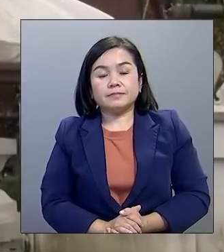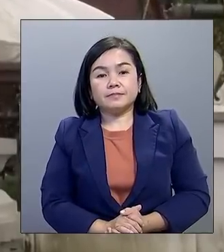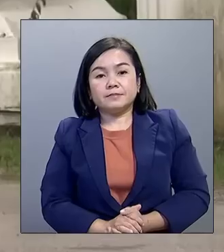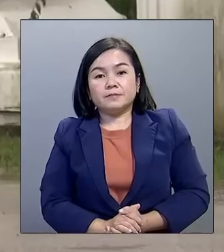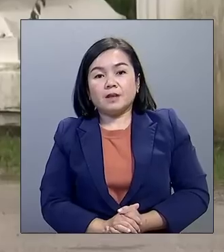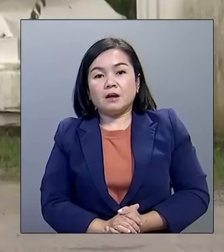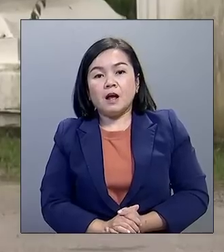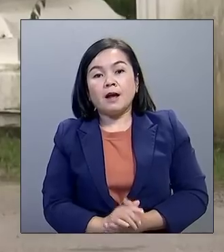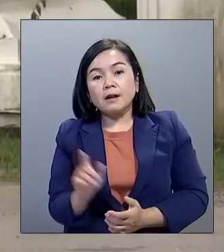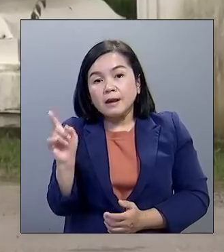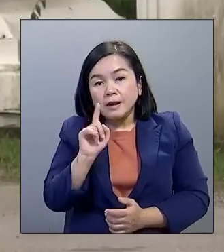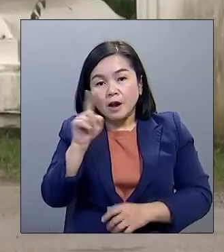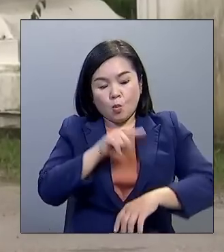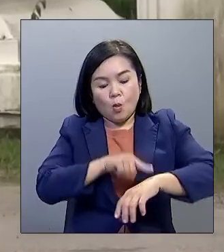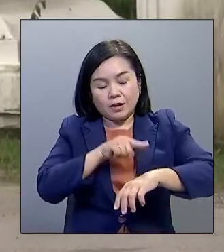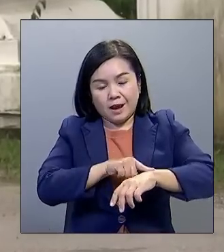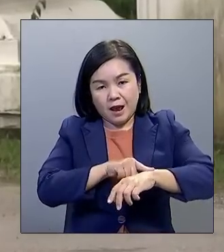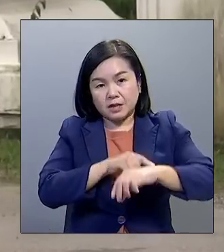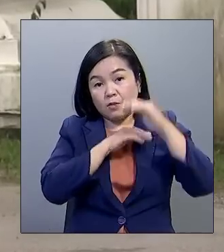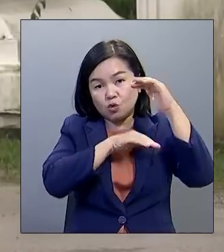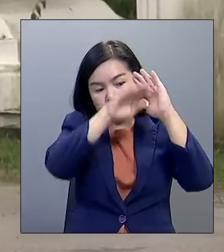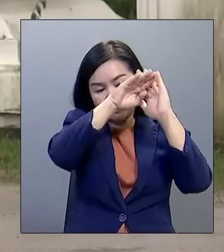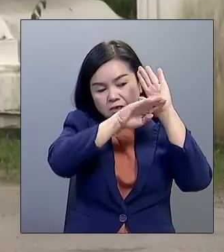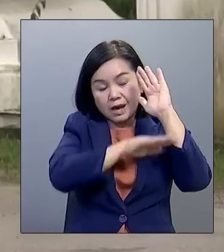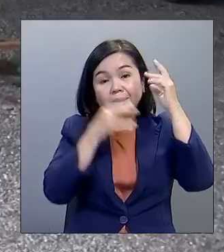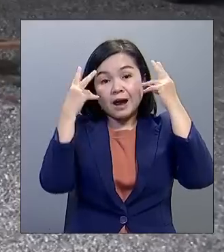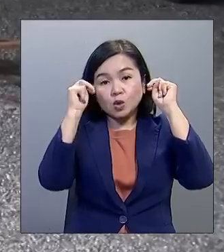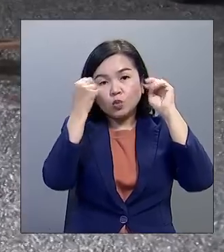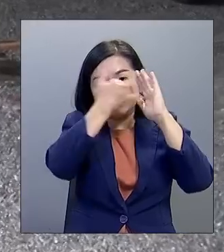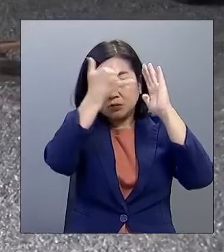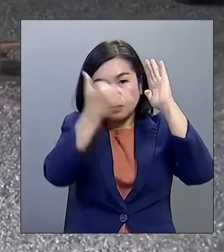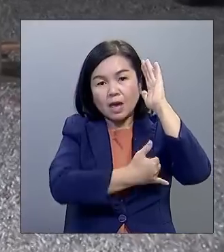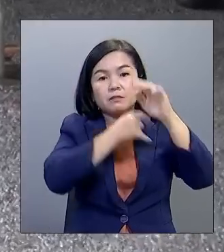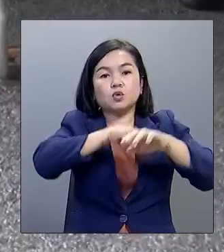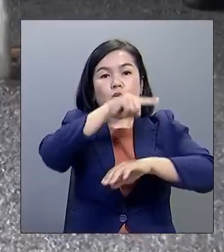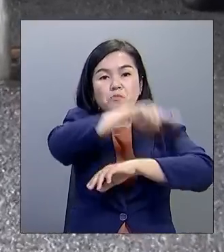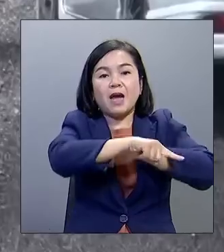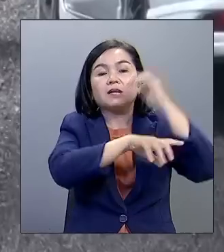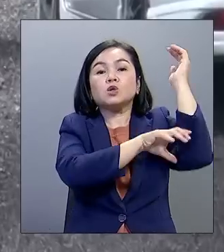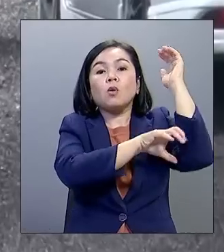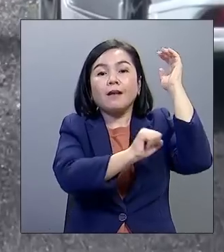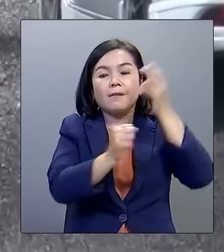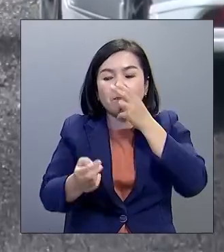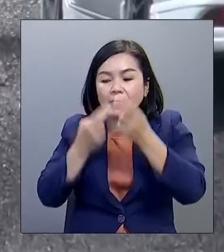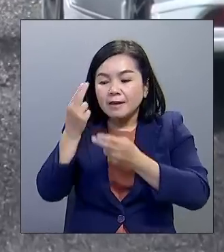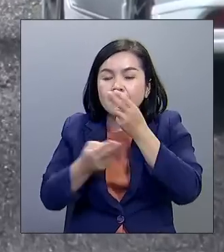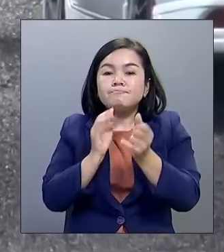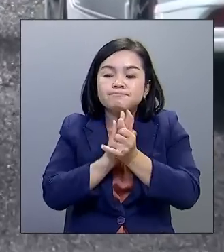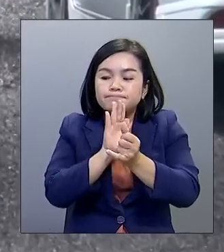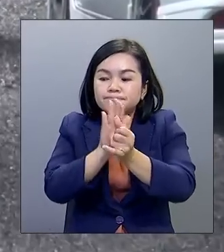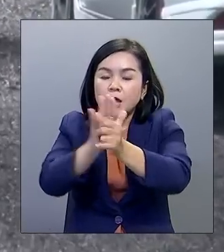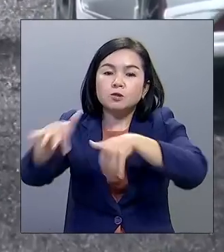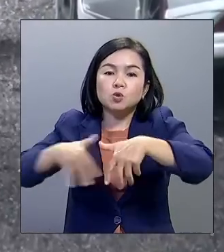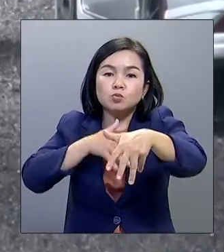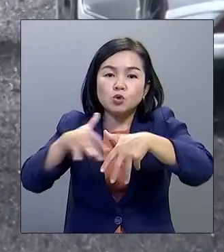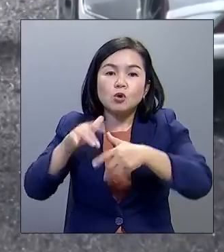้สำหรับกำหนดการของนายกรัฐมนตรีจะเดินทางถึงจังหวัดสงขลาในช่วงบ่ายวันนี้ค่ะโดยจะตรวจเยี่ยมให้กำลังใจผู้ประสบภัยที่